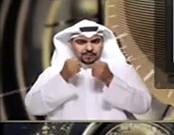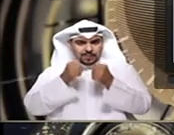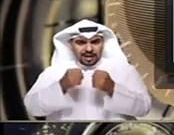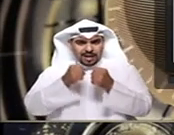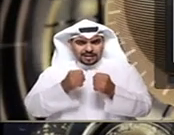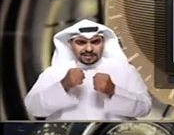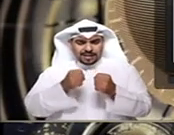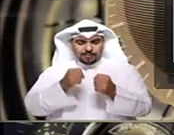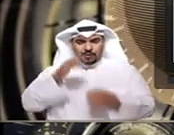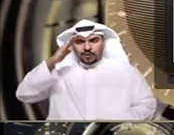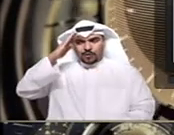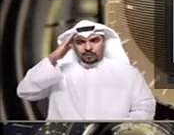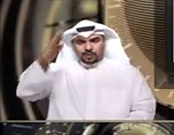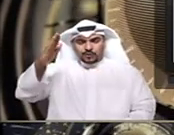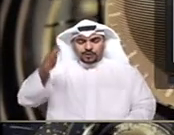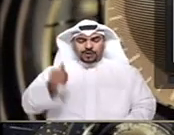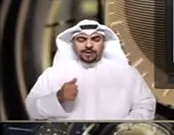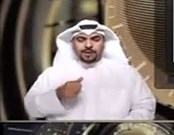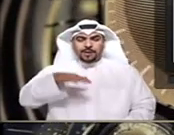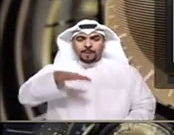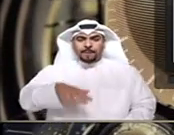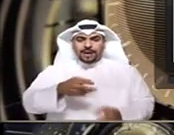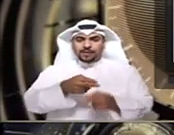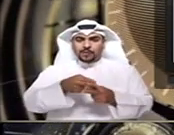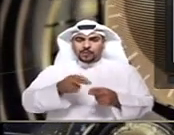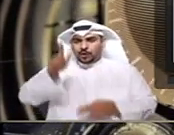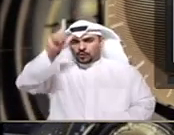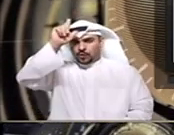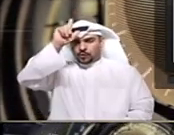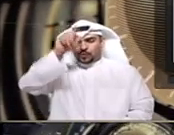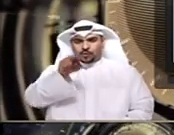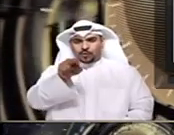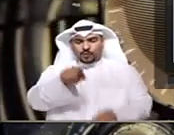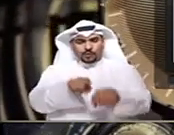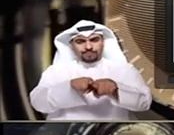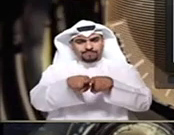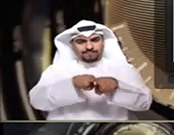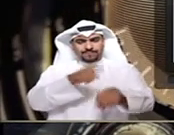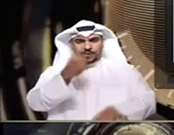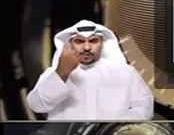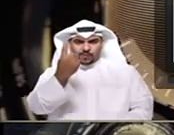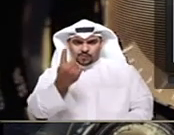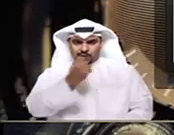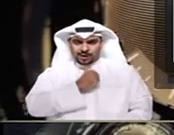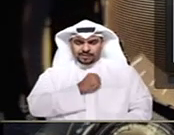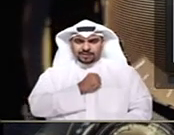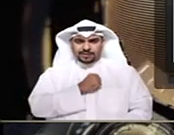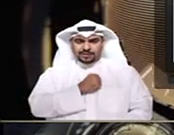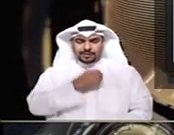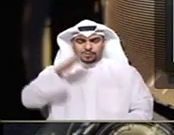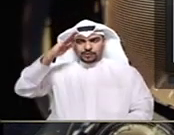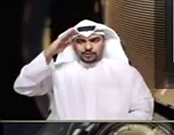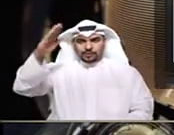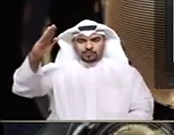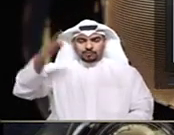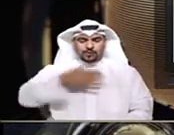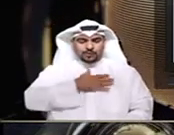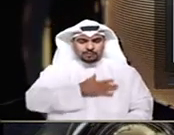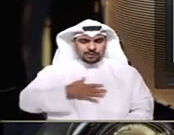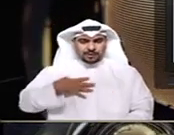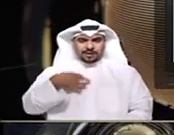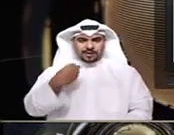ضمنها سموه حفظه الله خالص شكره وتقديره على ما أعرب عنه من تهاني وطيب المشاعر وصادق